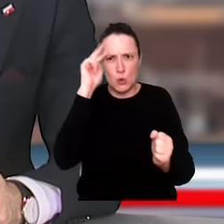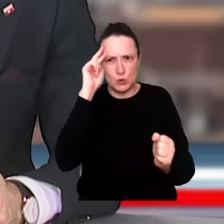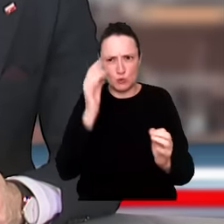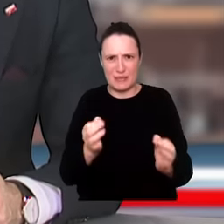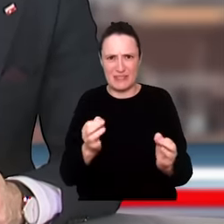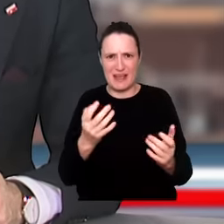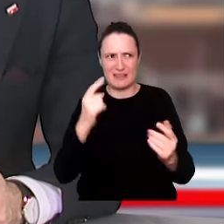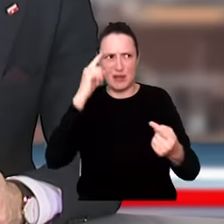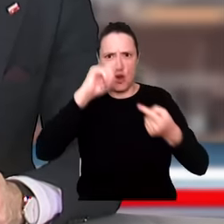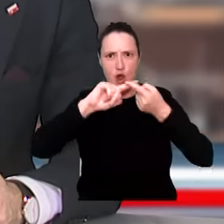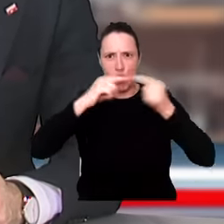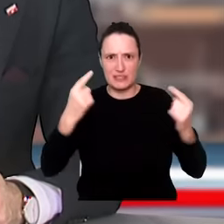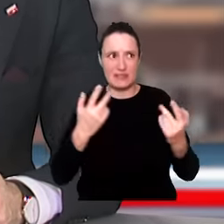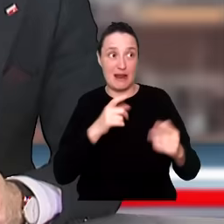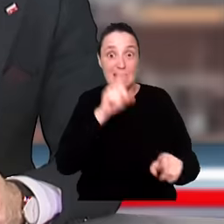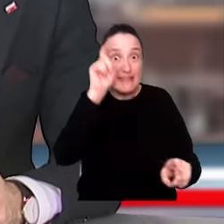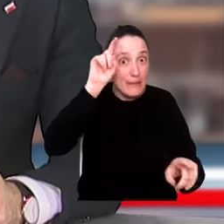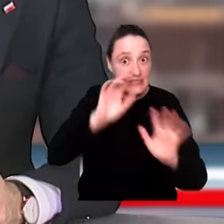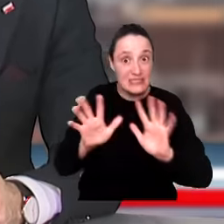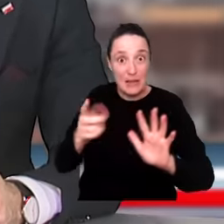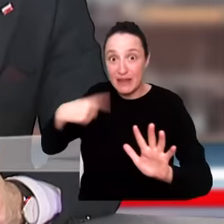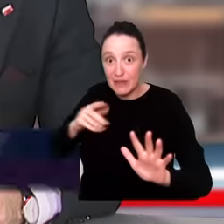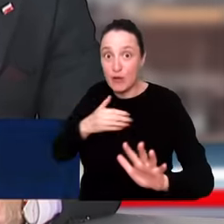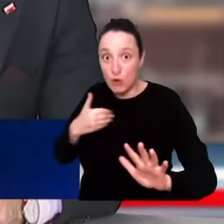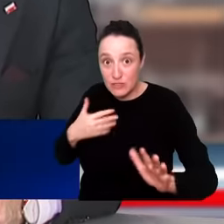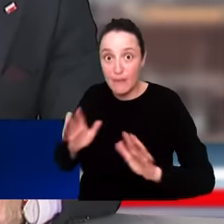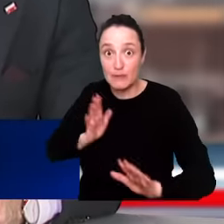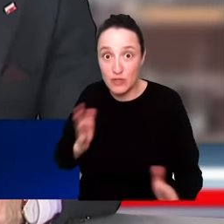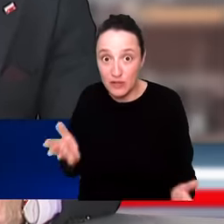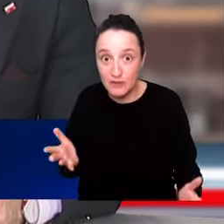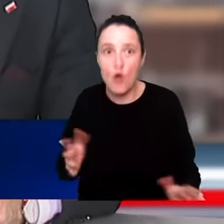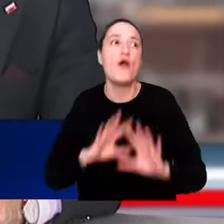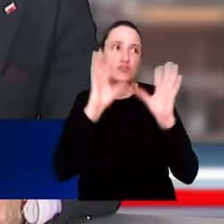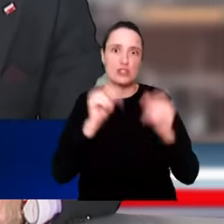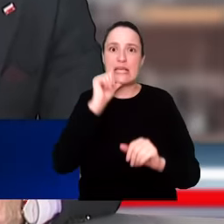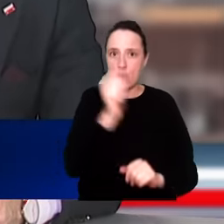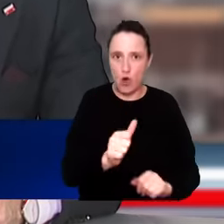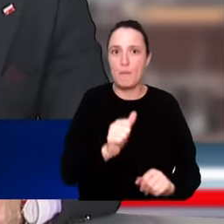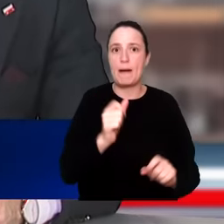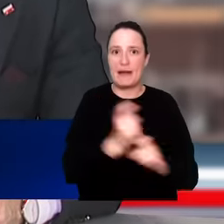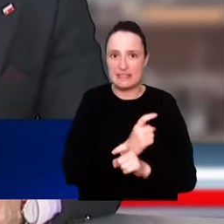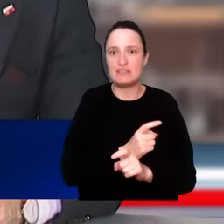w której to Niemcy będą dbały o nasze bezpieczeństwo. Jeszcze gdyby zrozumieć wszystkie kraje europejskie pod